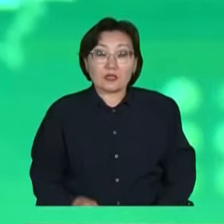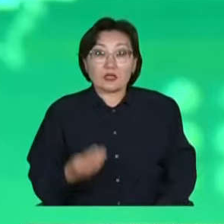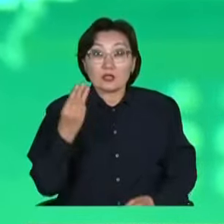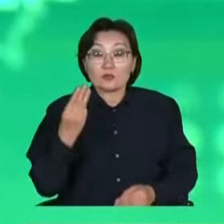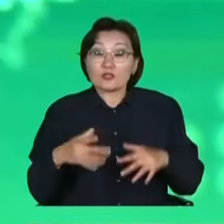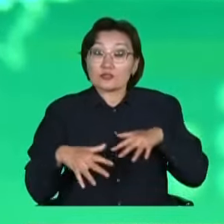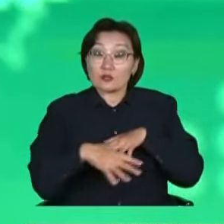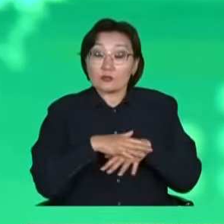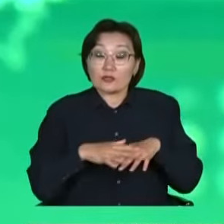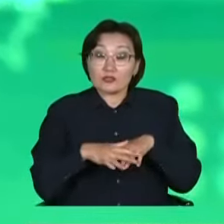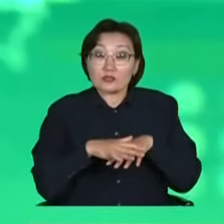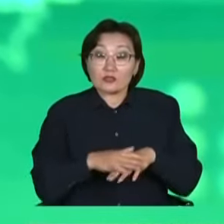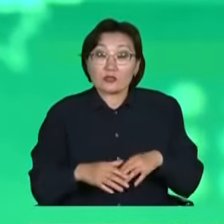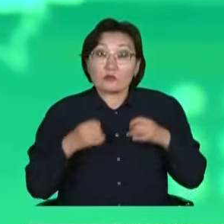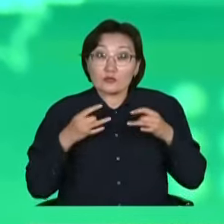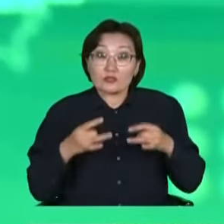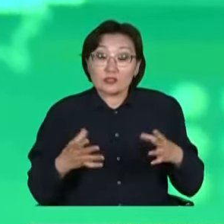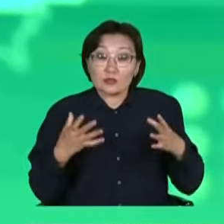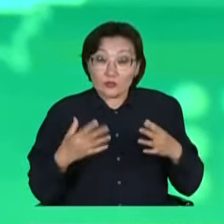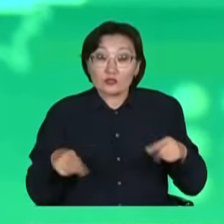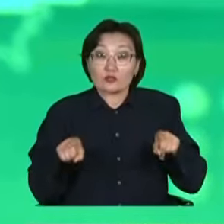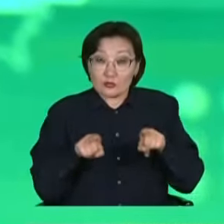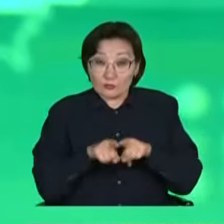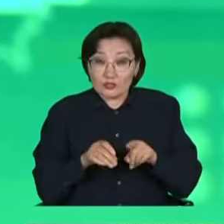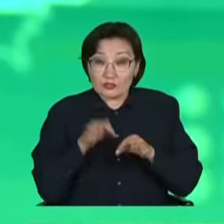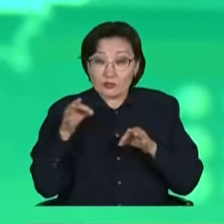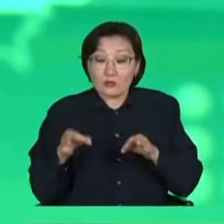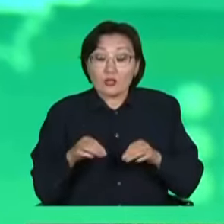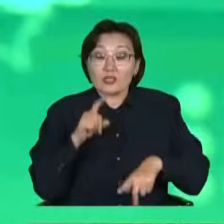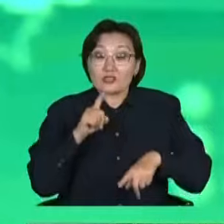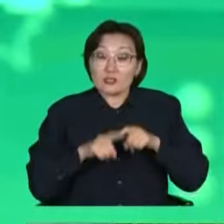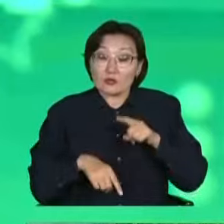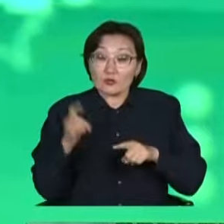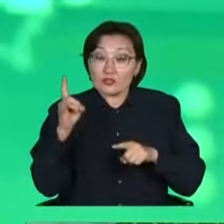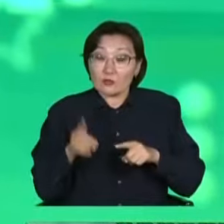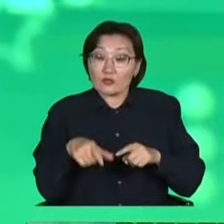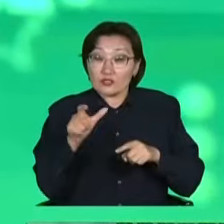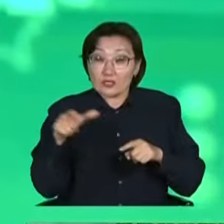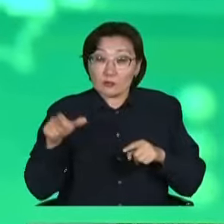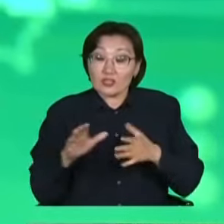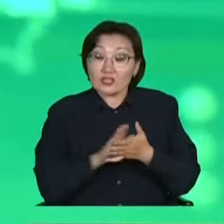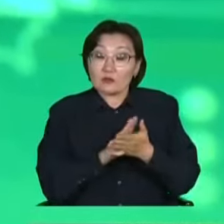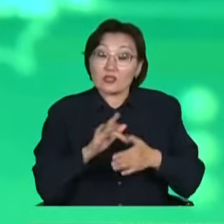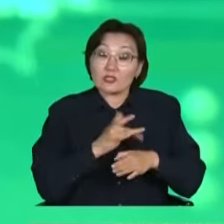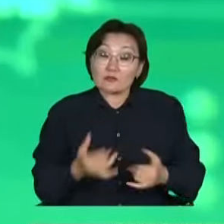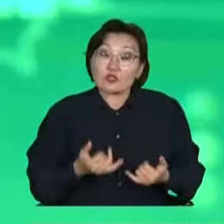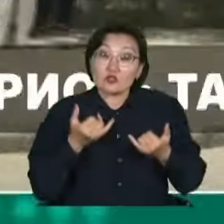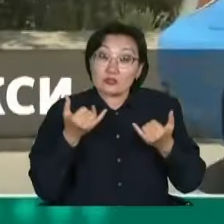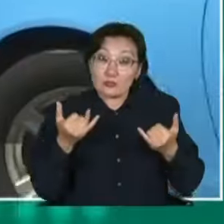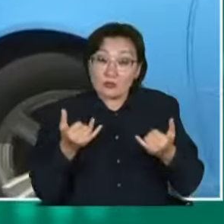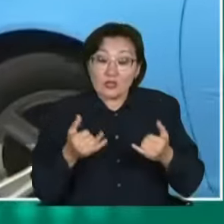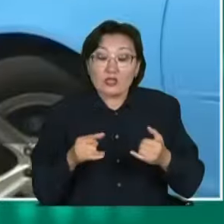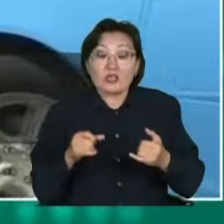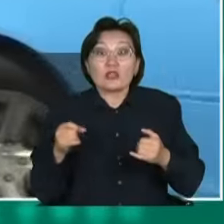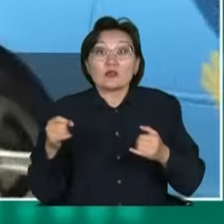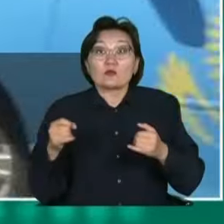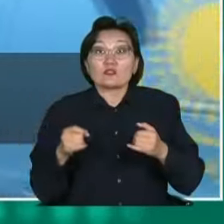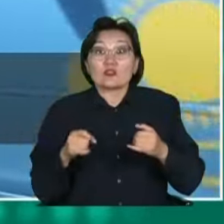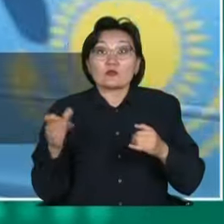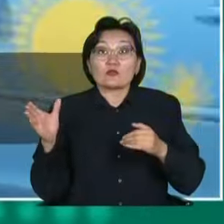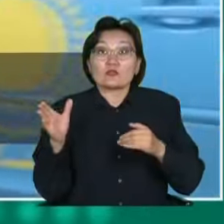Ақтаулықтарды рәміздер күнін атап өтуде кенде қалмады. Өңірде патриот такси жолаушыларға тегін қызмет көрсетіп жүр. Көк түспен көмкеріліп,